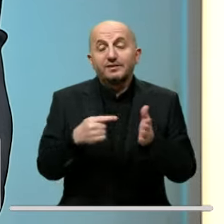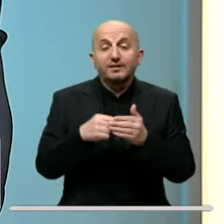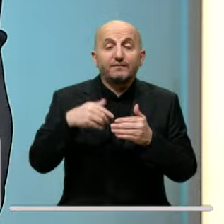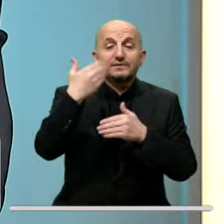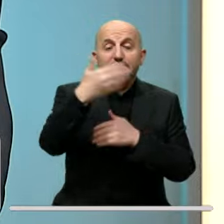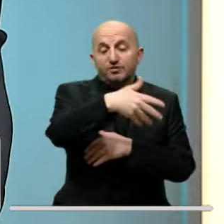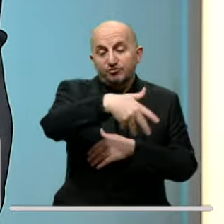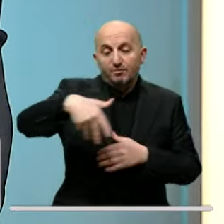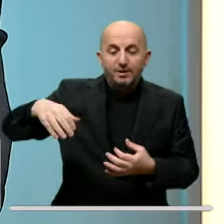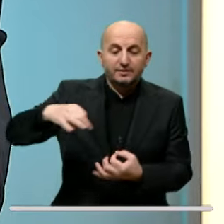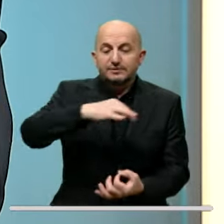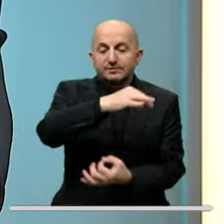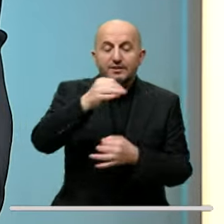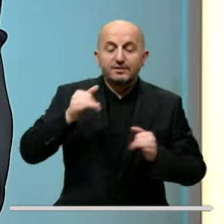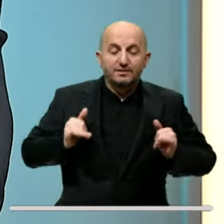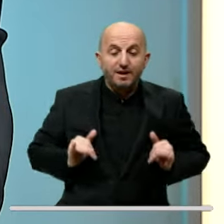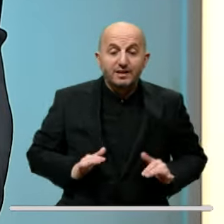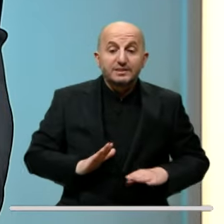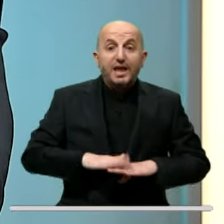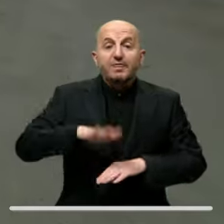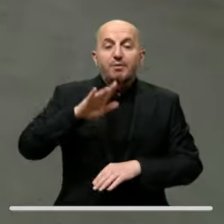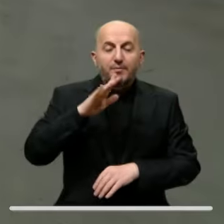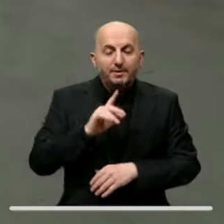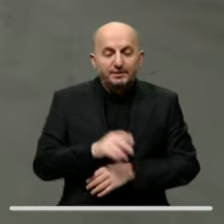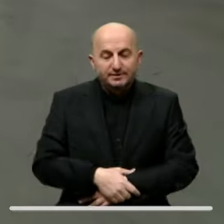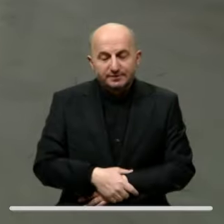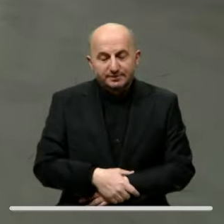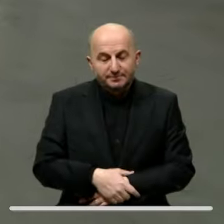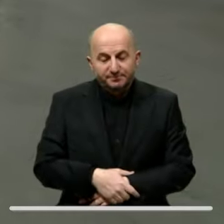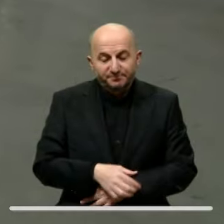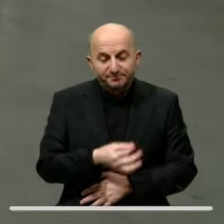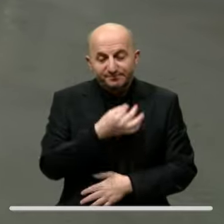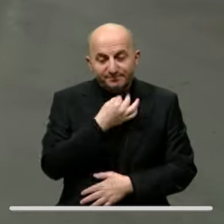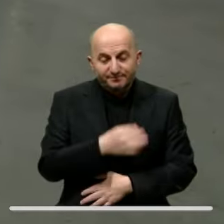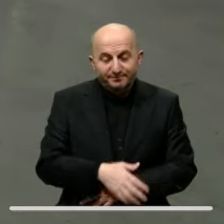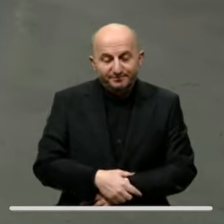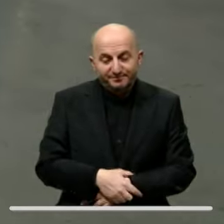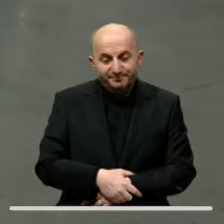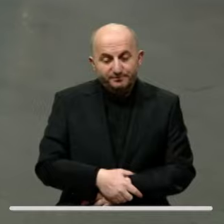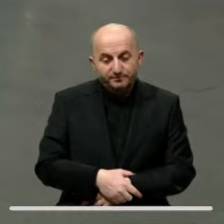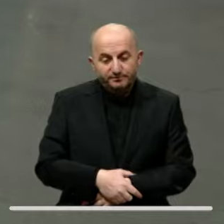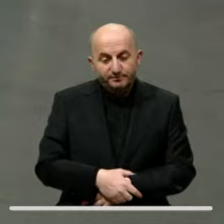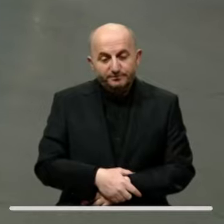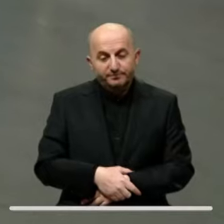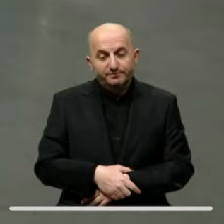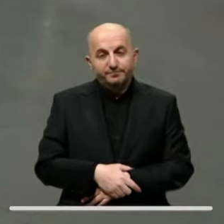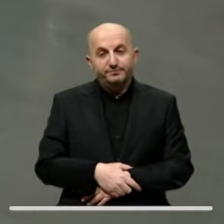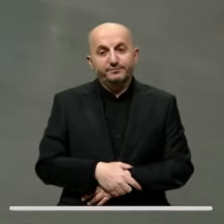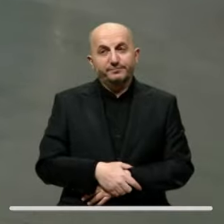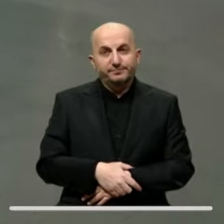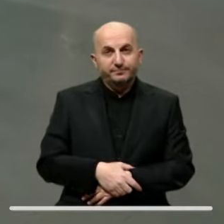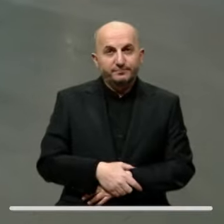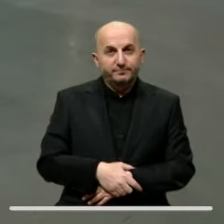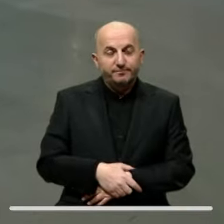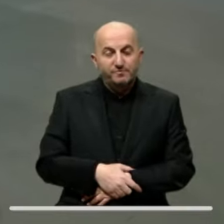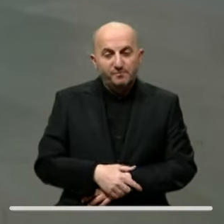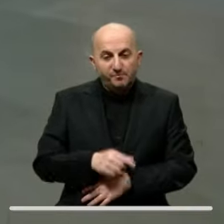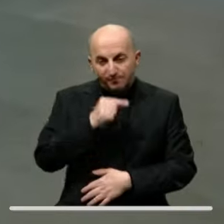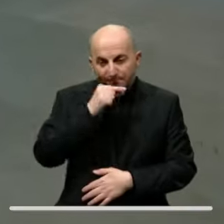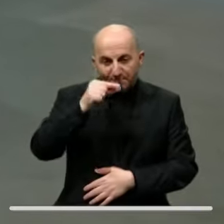cemaati, insanları rahatsız etmemektir bu konuda. Eyvallah hocam. Teşekkür ederiz. Çok sağ olun. Kerim Bey'in selamları var.